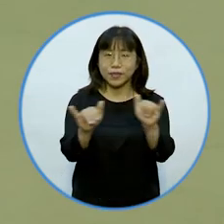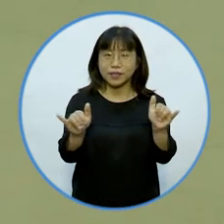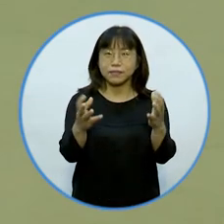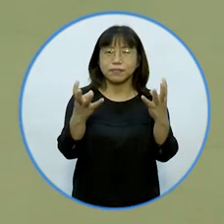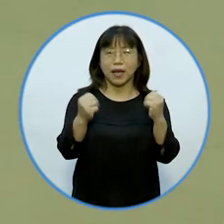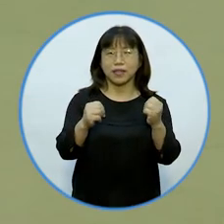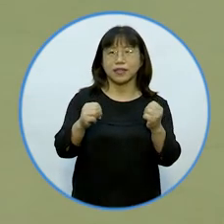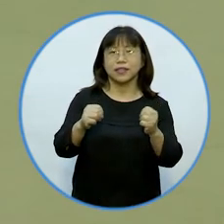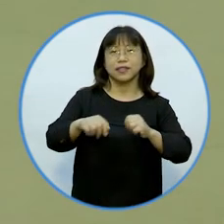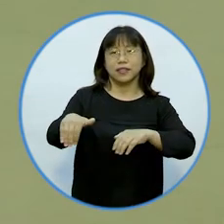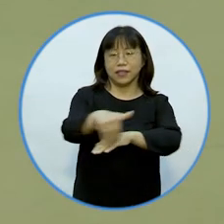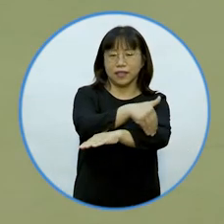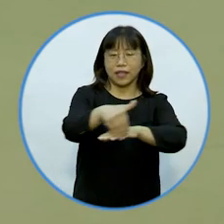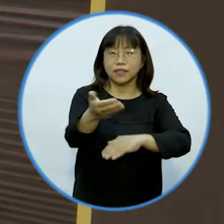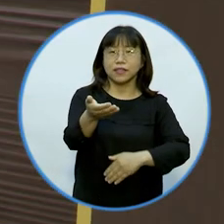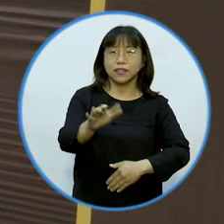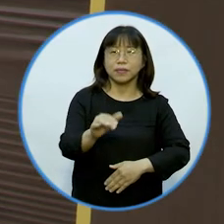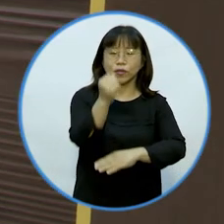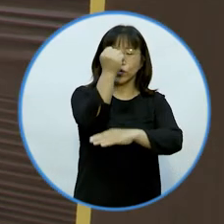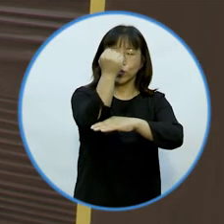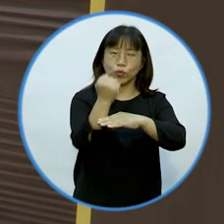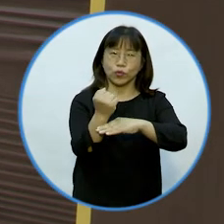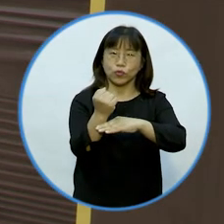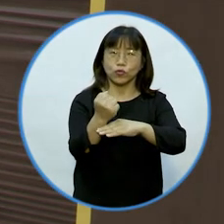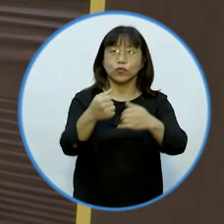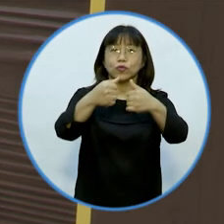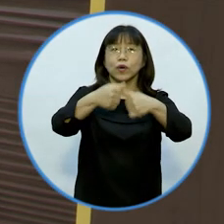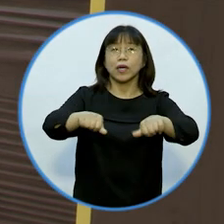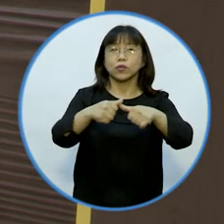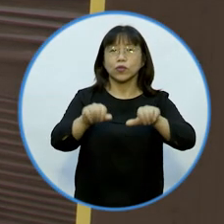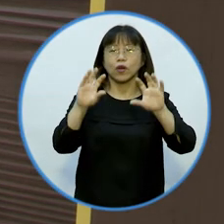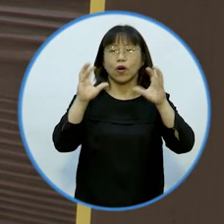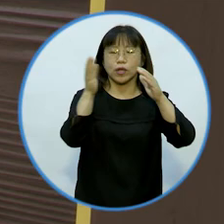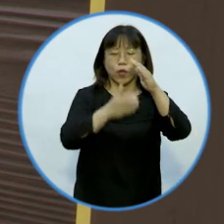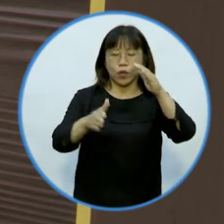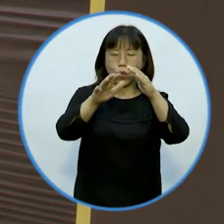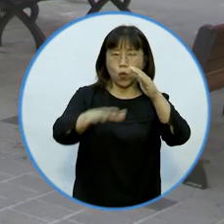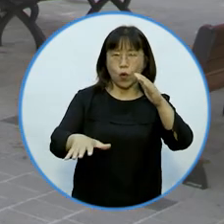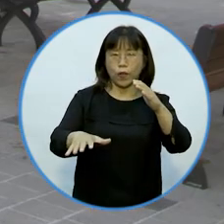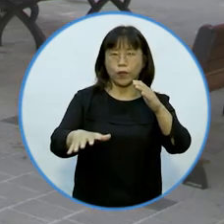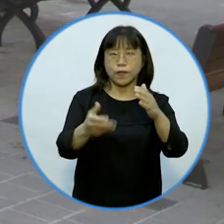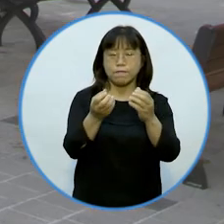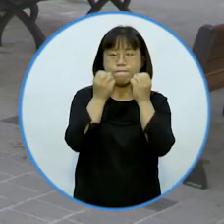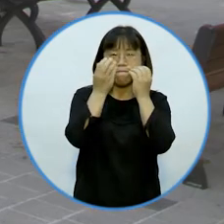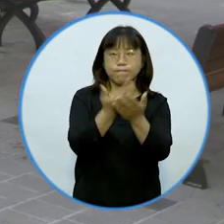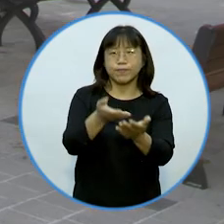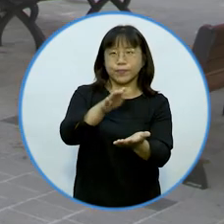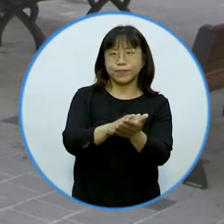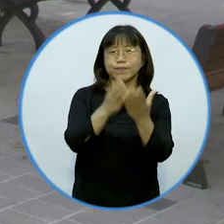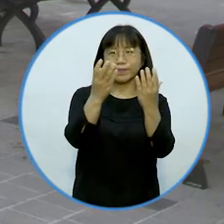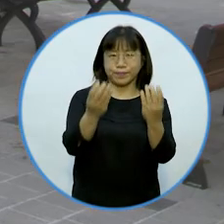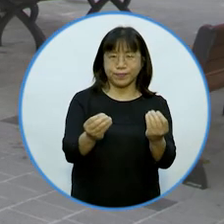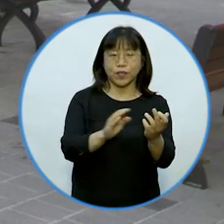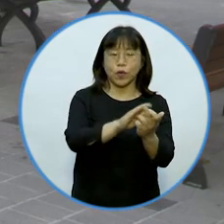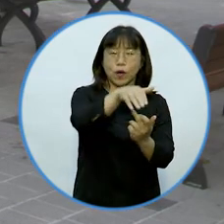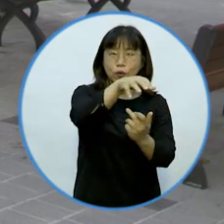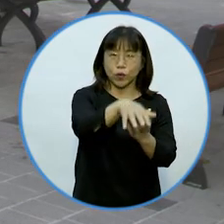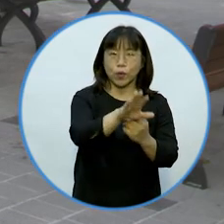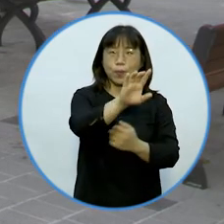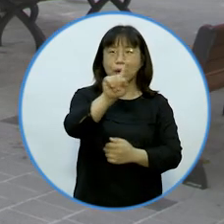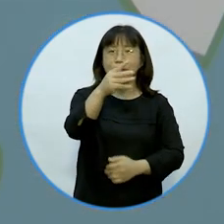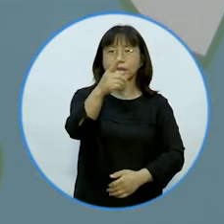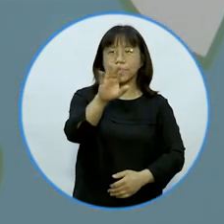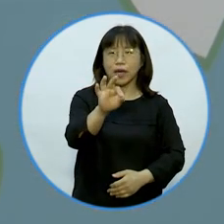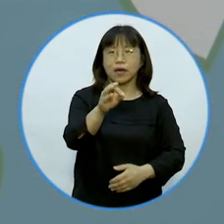먼저 주민들의 이용도가 높지만 노후하거나 훼손된 시설이 많은 어린이 공원에 대해 정비를 완료했습니다.